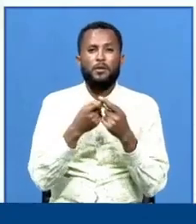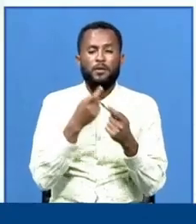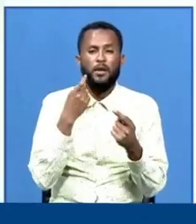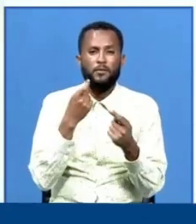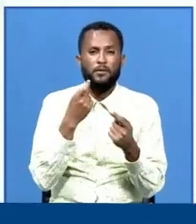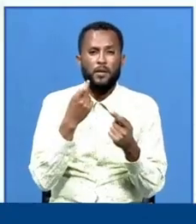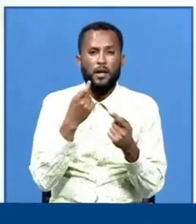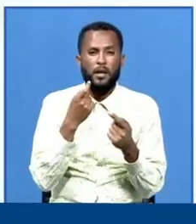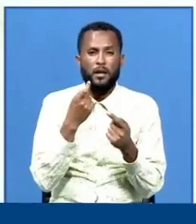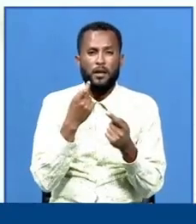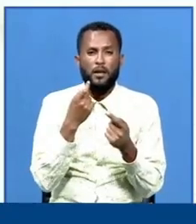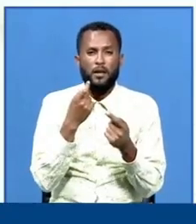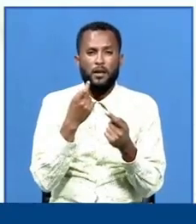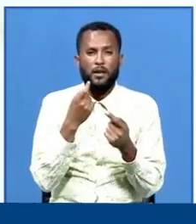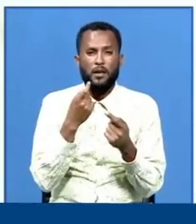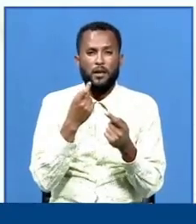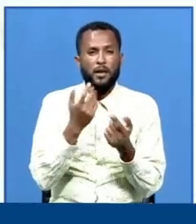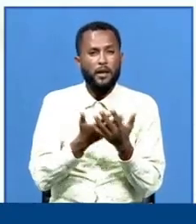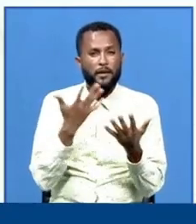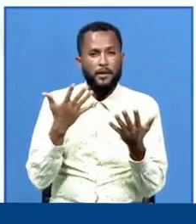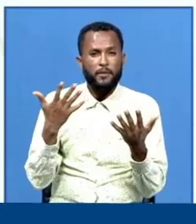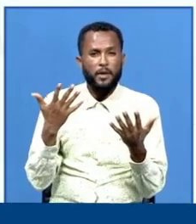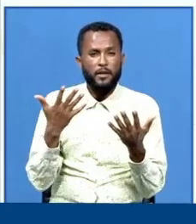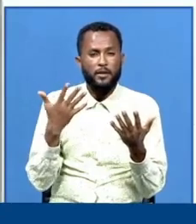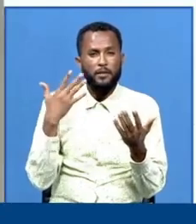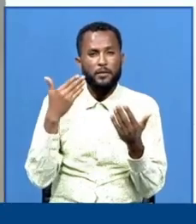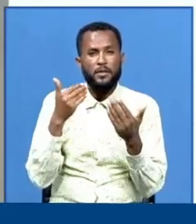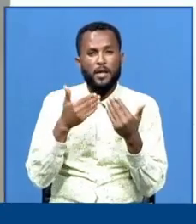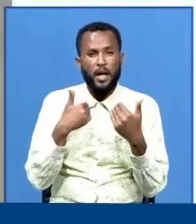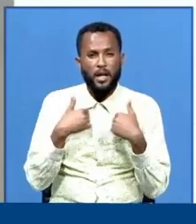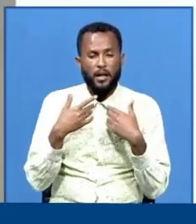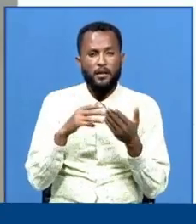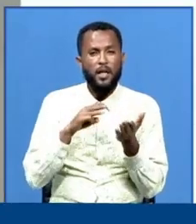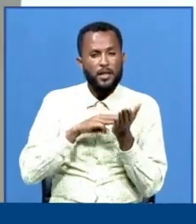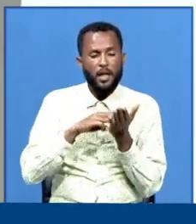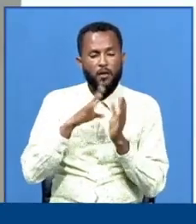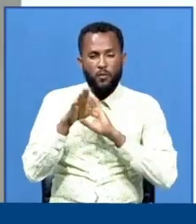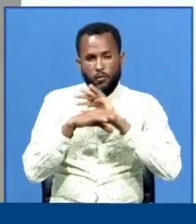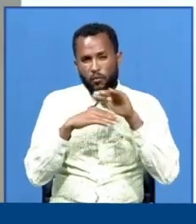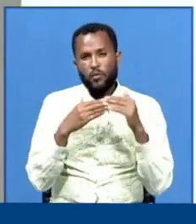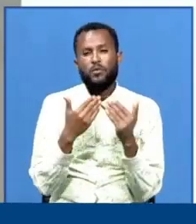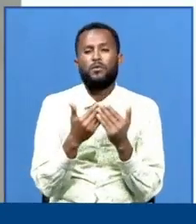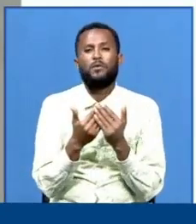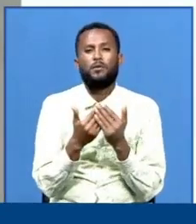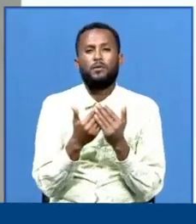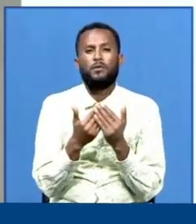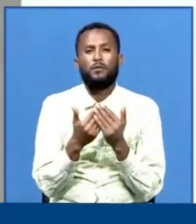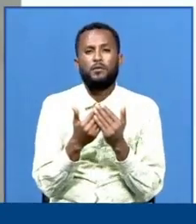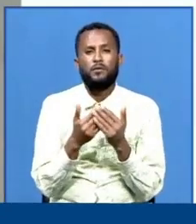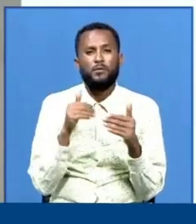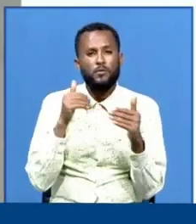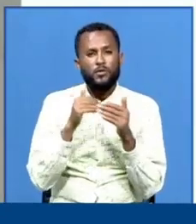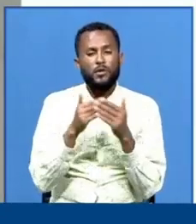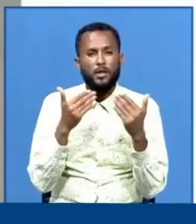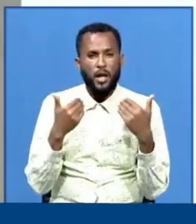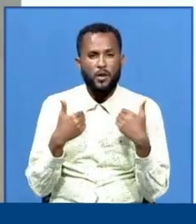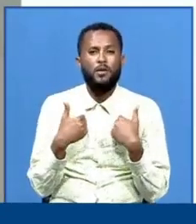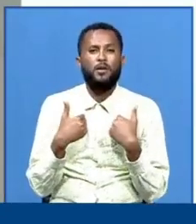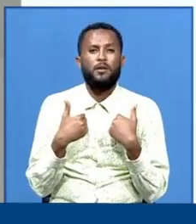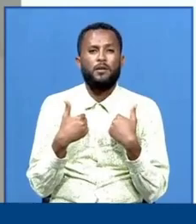ካፍታ እታ ንብረትና በፂሓ እናሃለወት ጣፍ ኩሉ እቲ እኽሊ በፂኡ